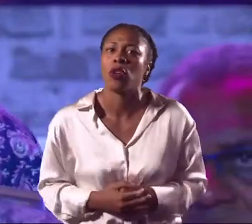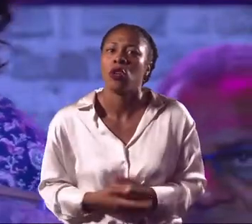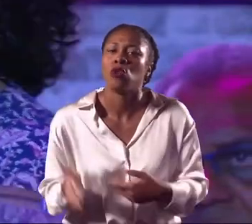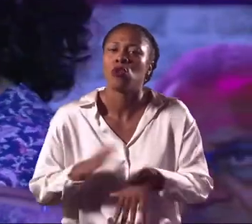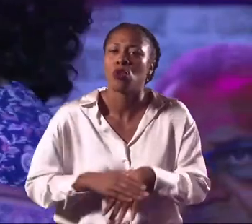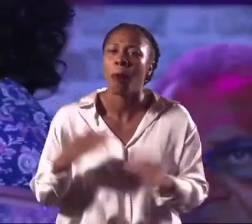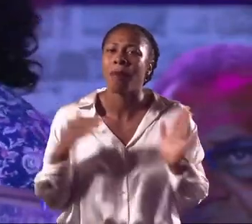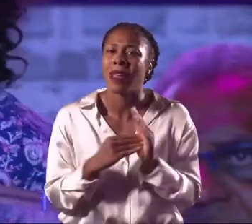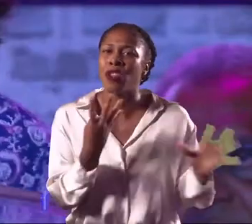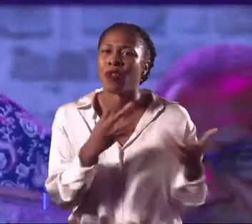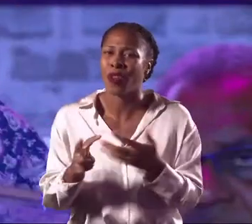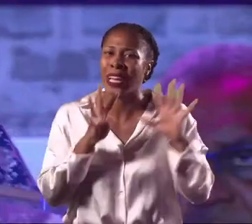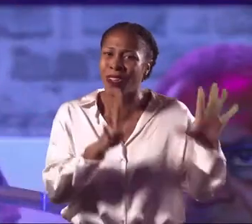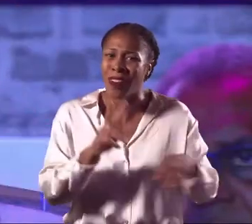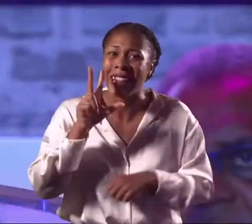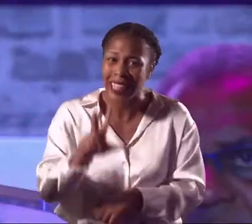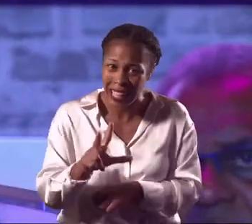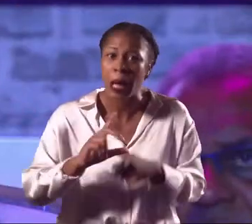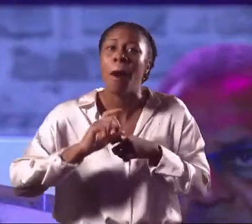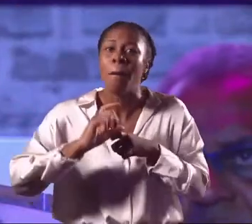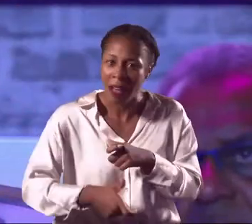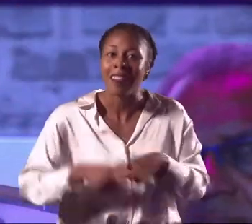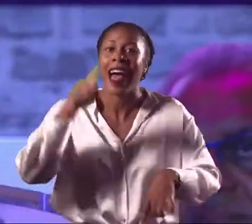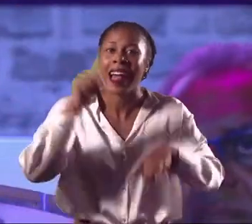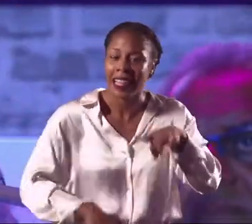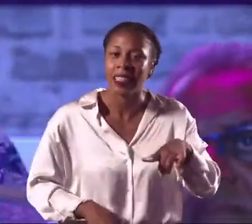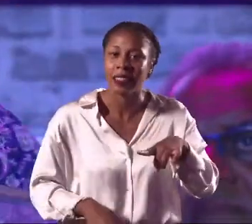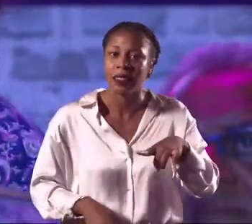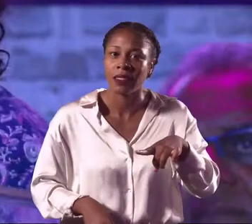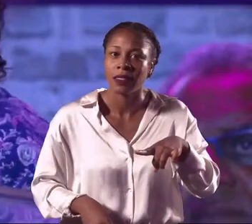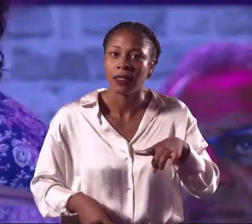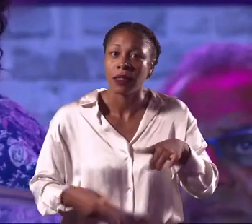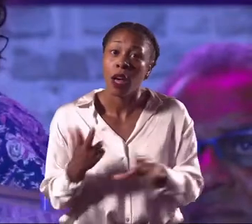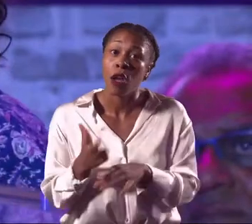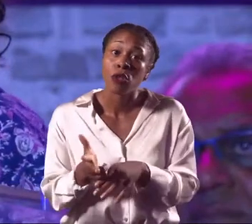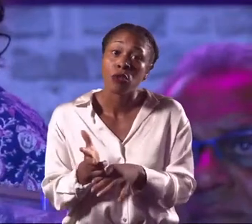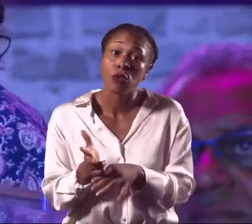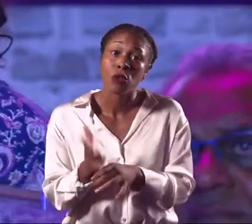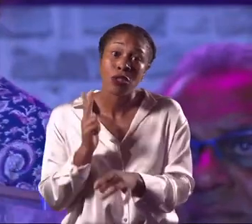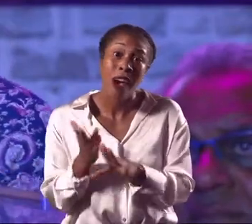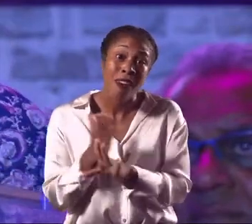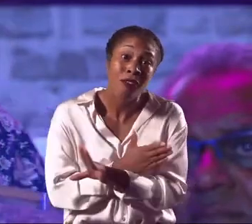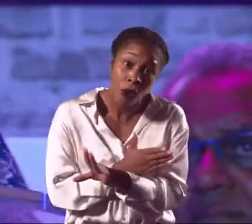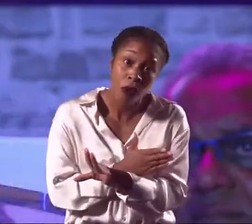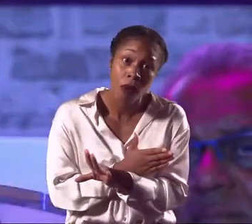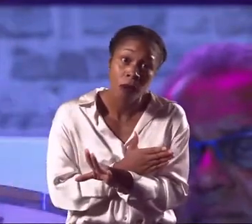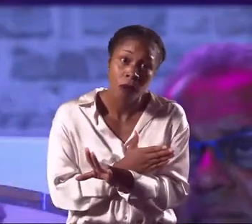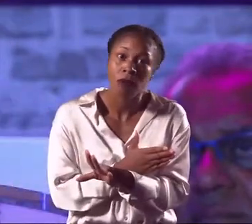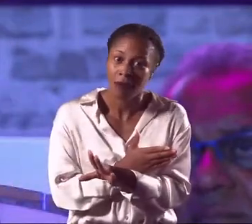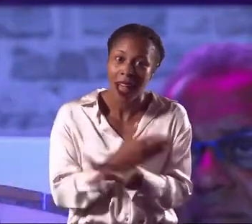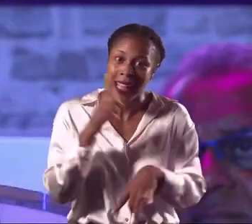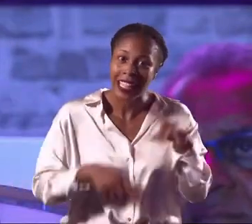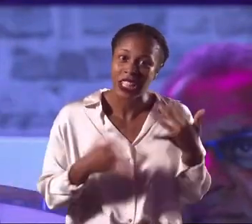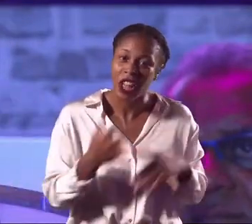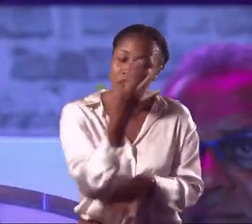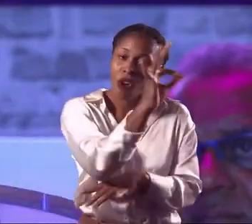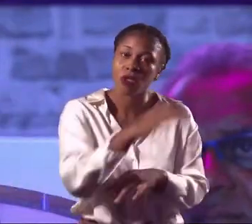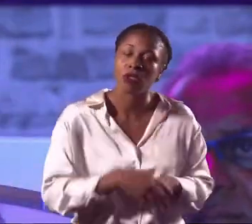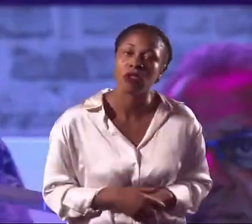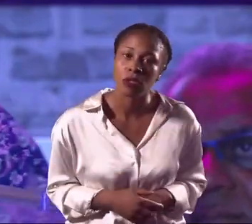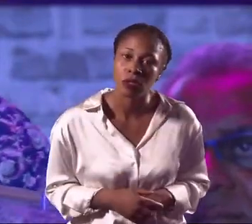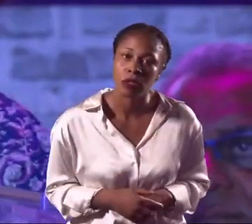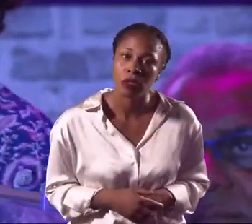pour l'interdire, soit 3 ans après l'Hexagone. Ce qu'ils font, c'est en réalité masquer